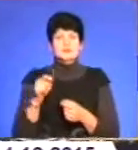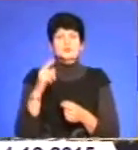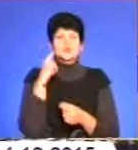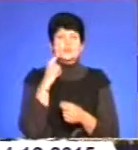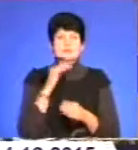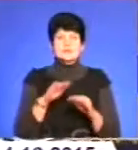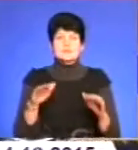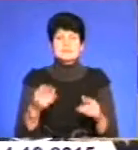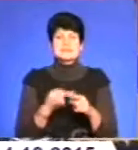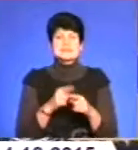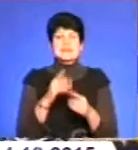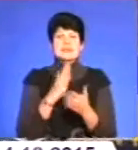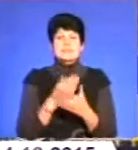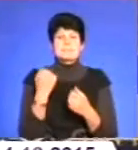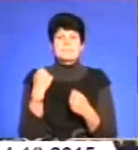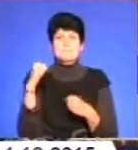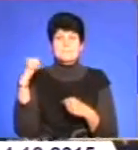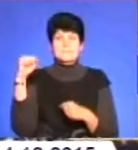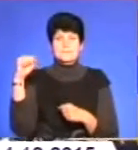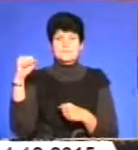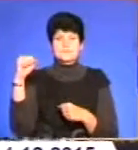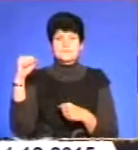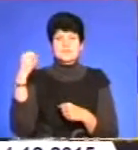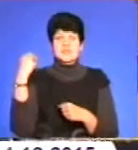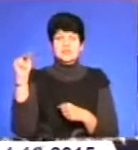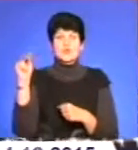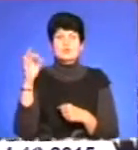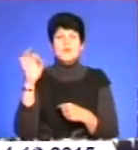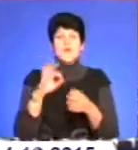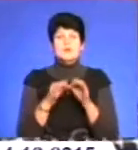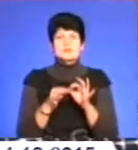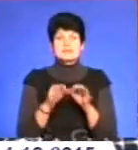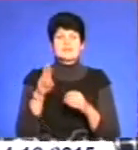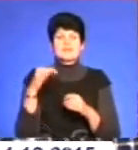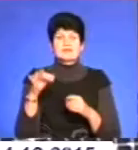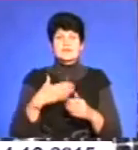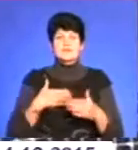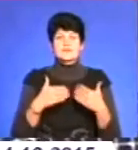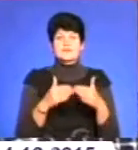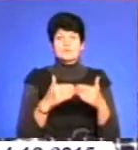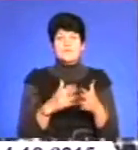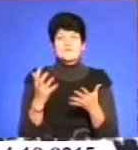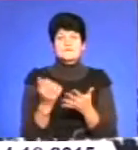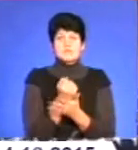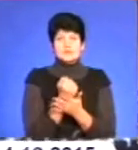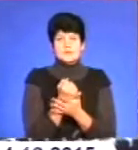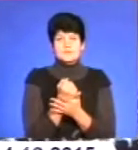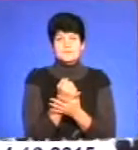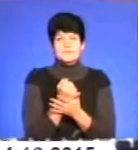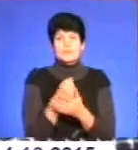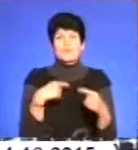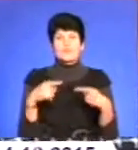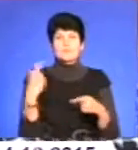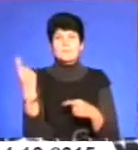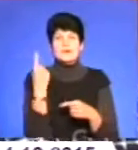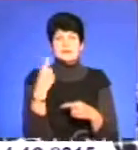це є призери, це є чемпіони олімпійці, які в Тайвані наші випускники вибороли по футболу